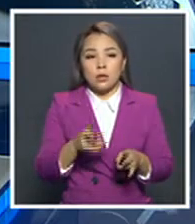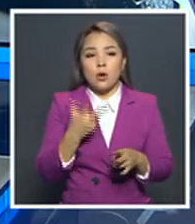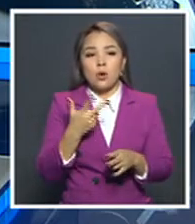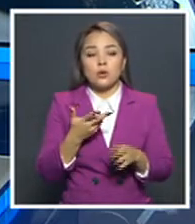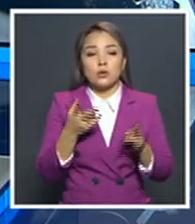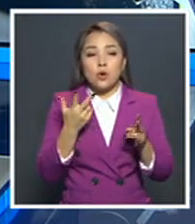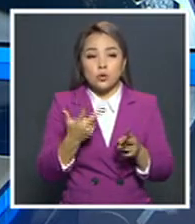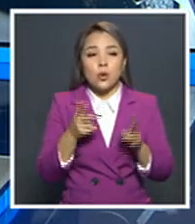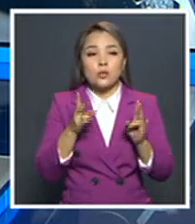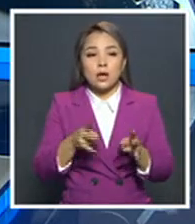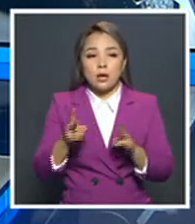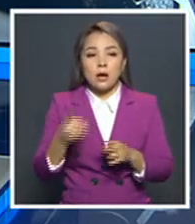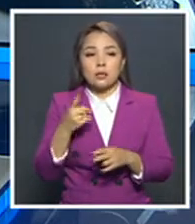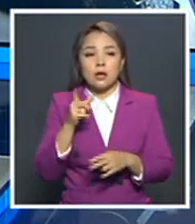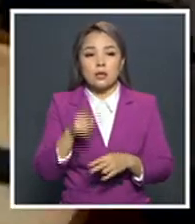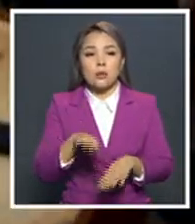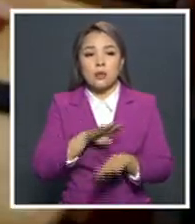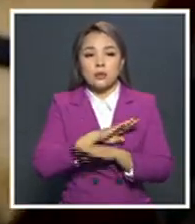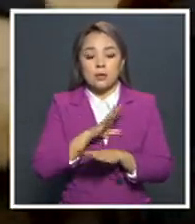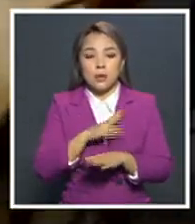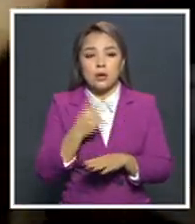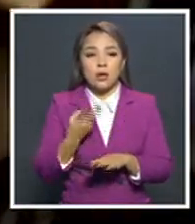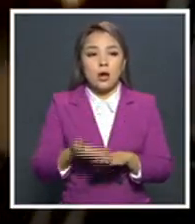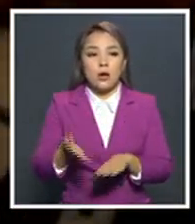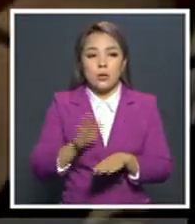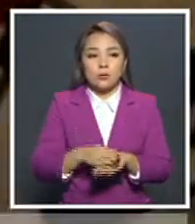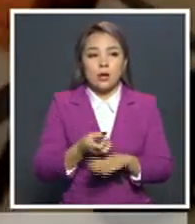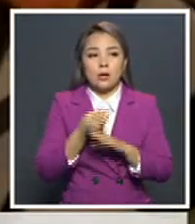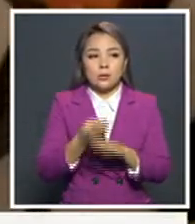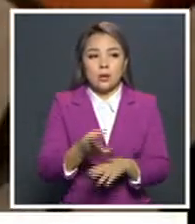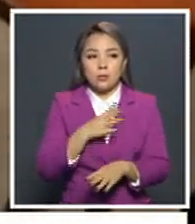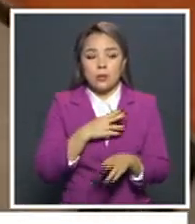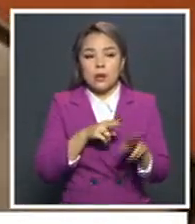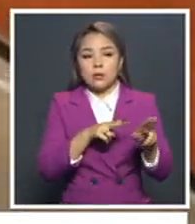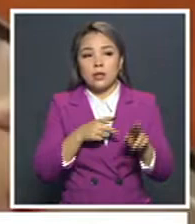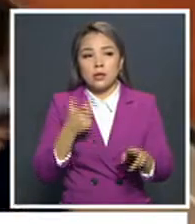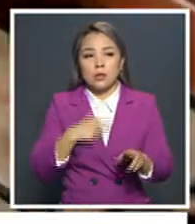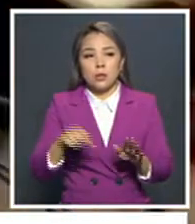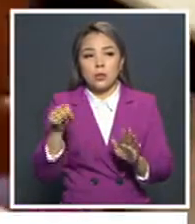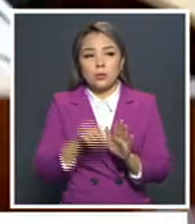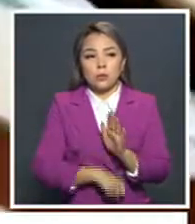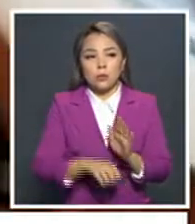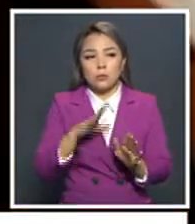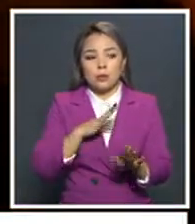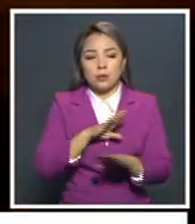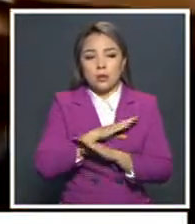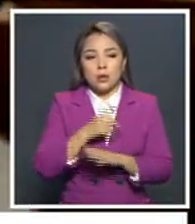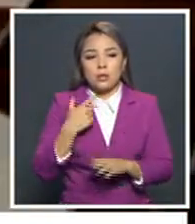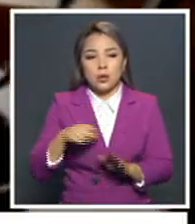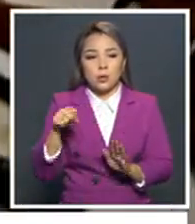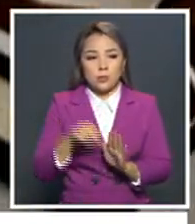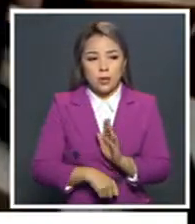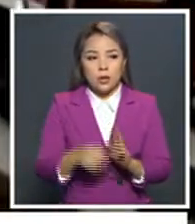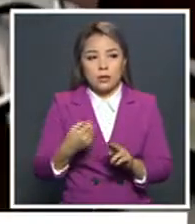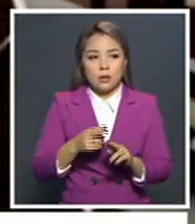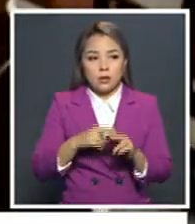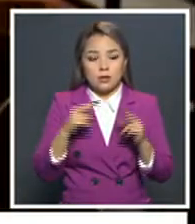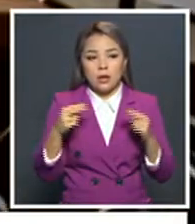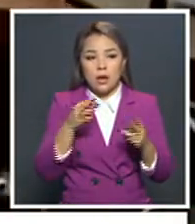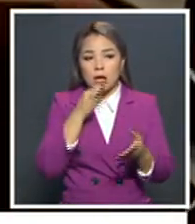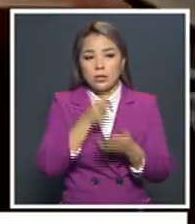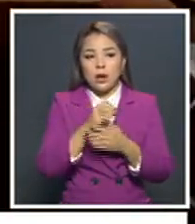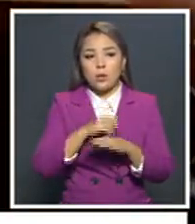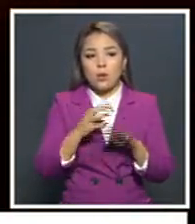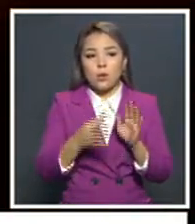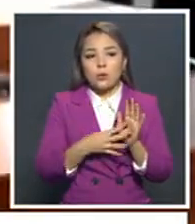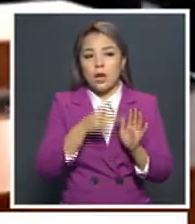ауруханаға жеткізілген. Олардың екеуі ауыр халде. Атыстан кейін күдікті өзіне қол жұмсап, мерт болды. Куәгерлердің айтуынша, 19